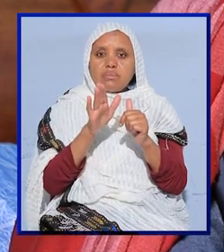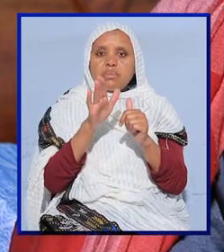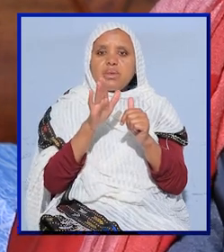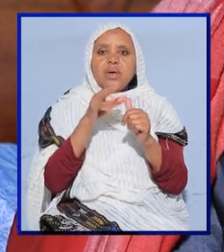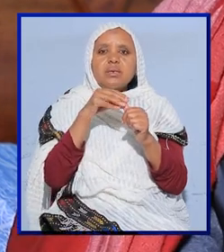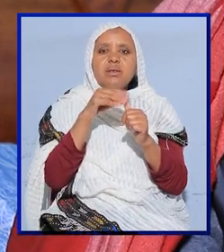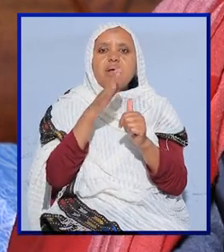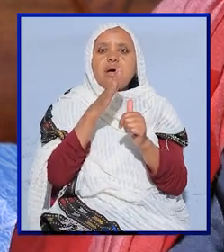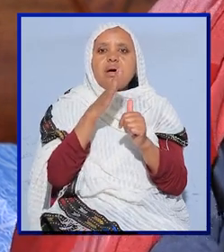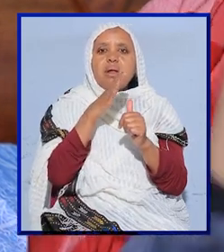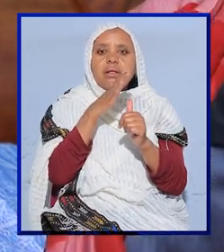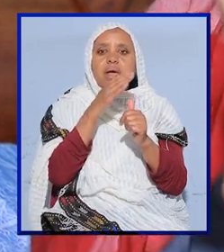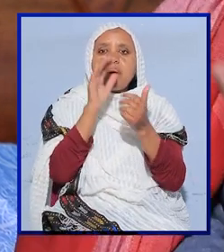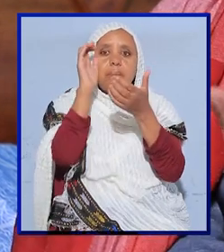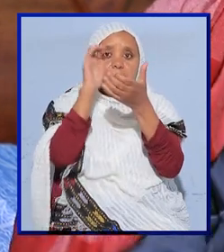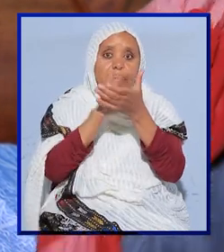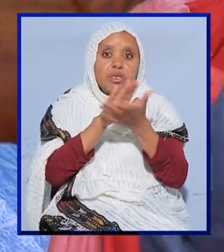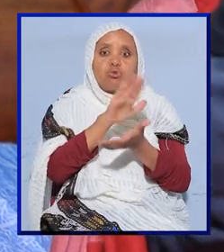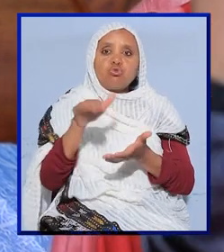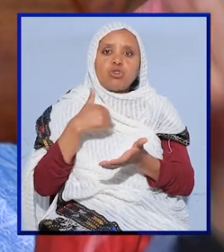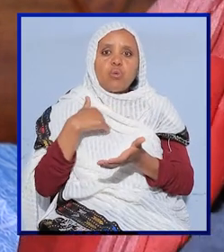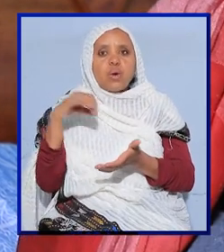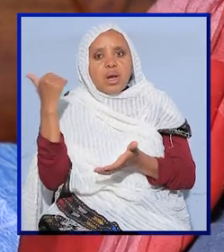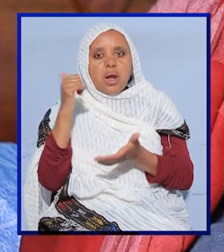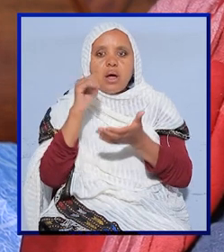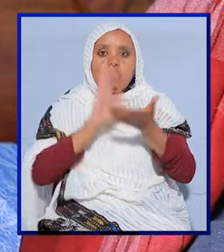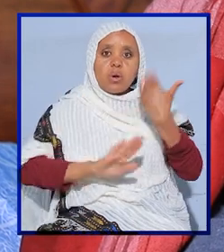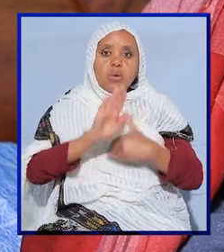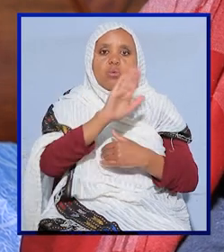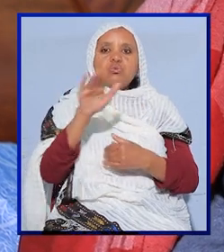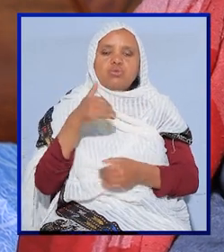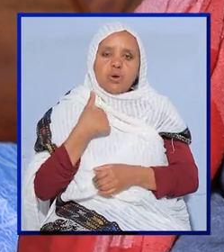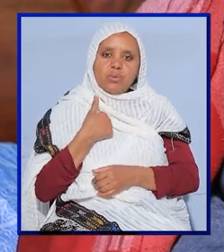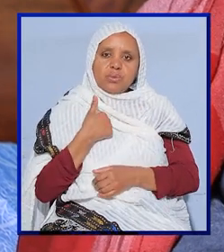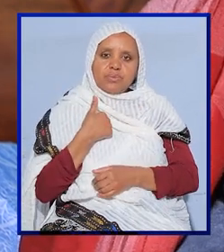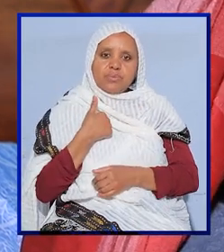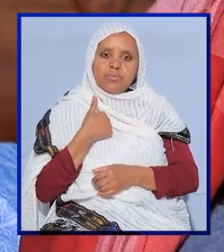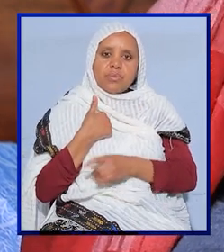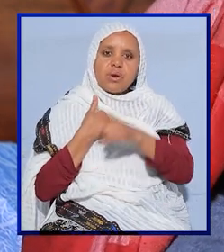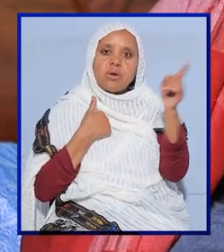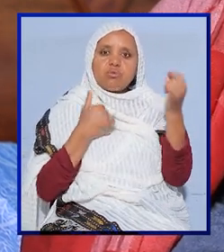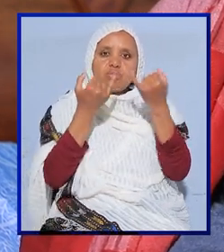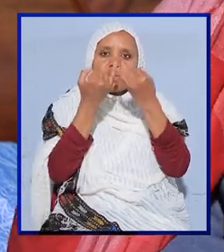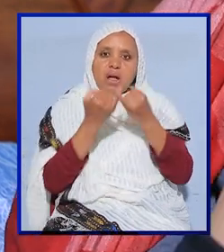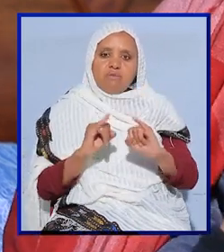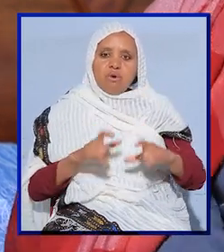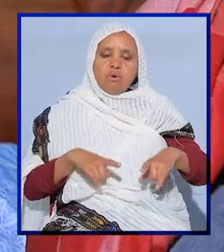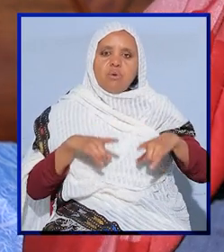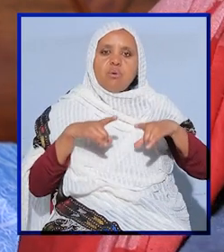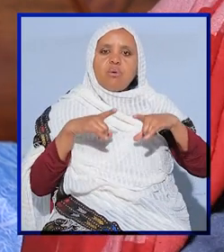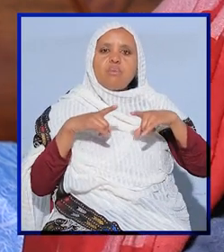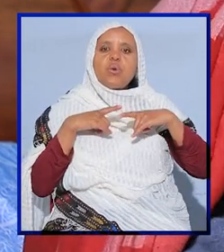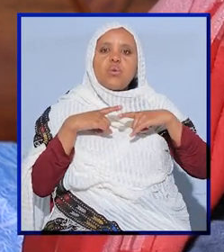የክርስትና እናቴ ባለቤት ልጆች አሉት ከሌላ የወለደው ማለት ነው እነሱ አሁን ተካፍለው